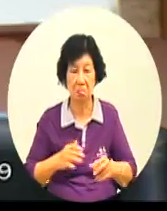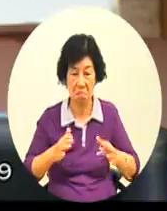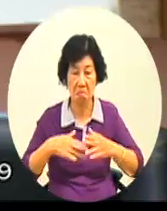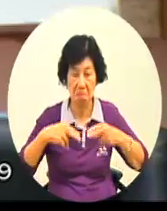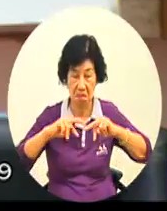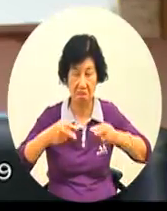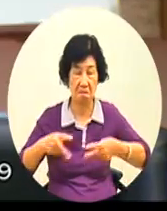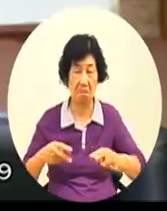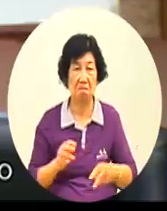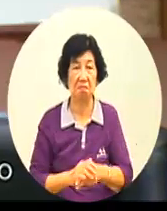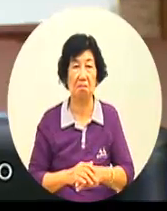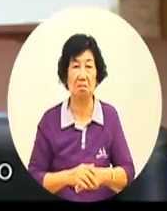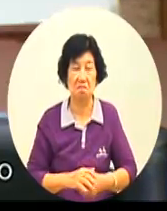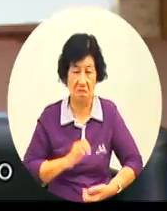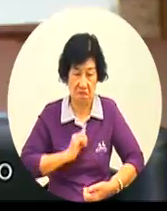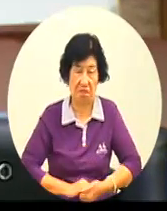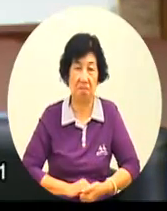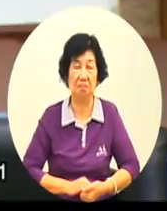心啊，